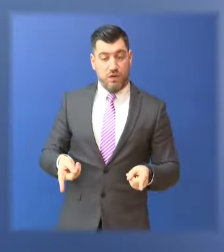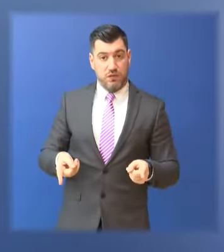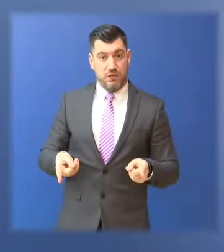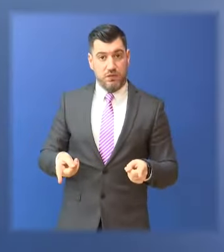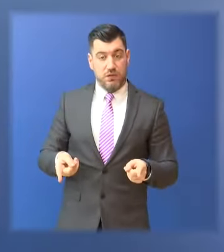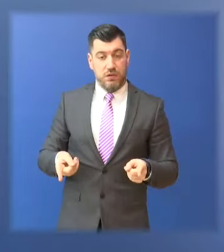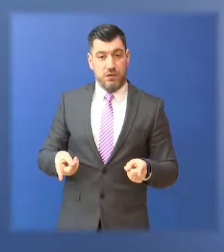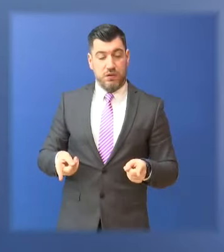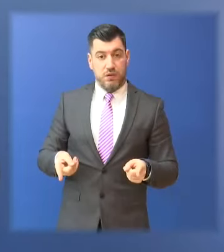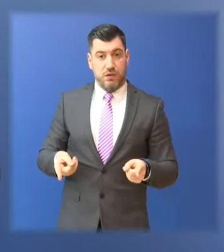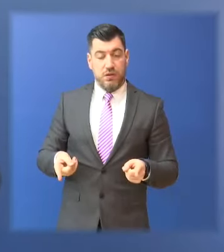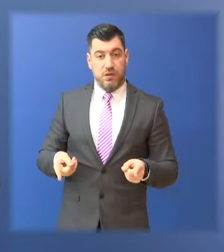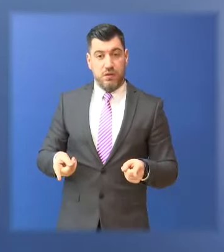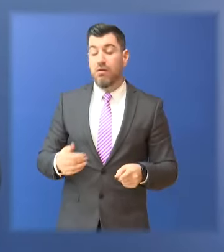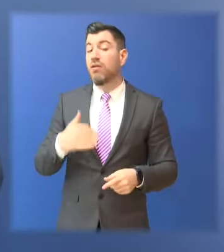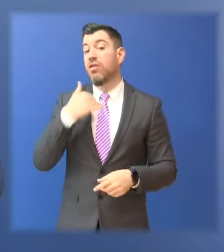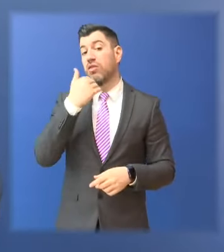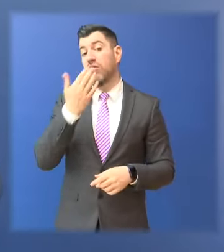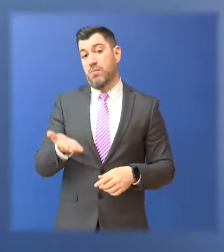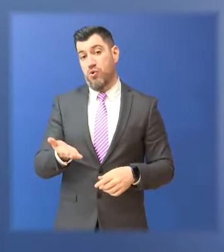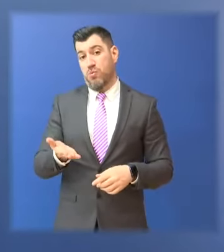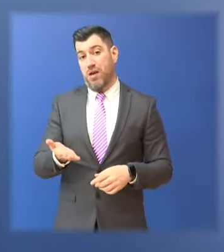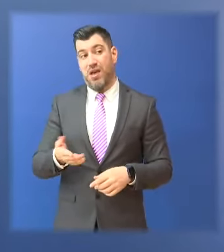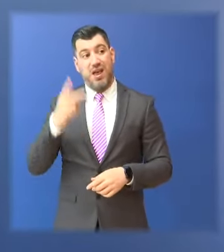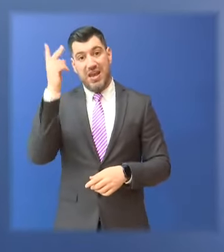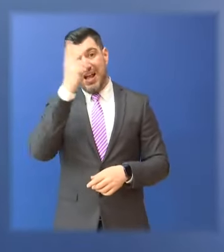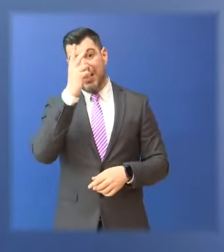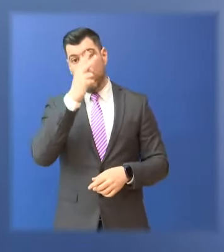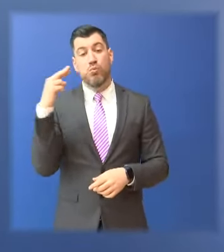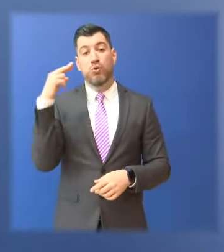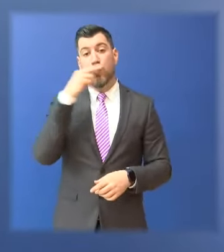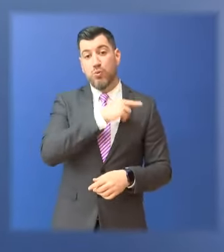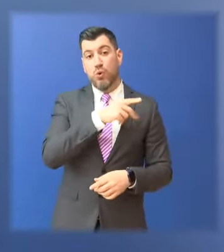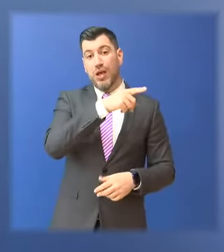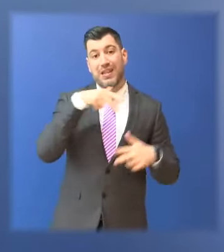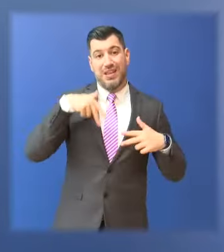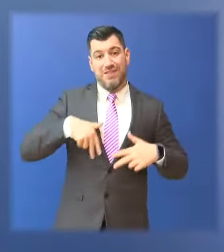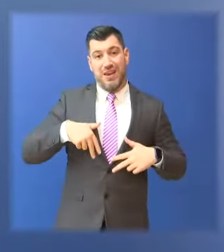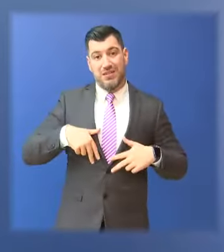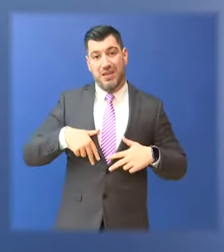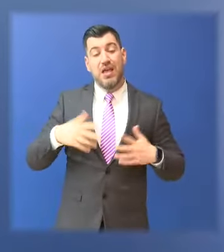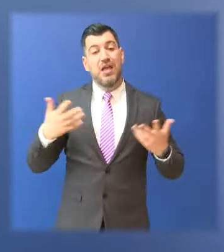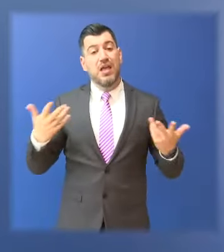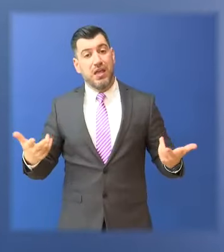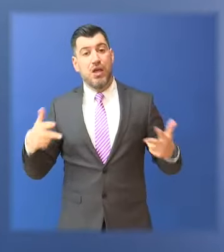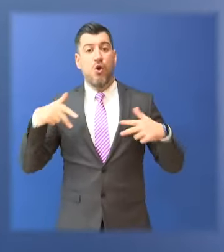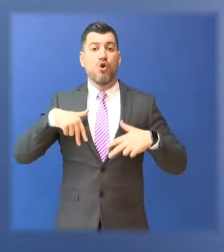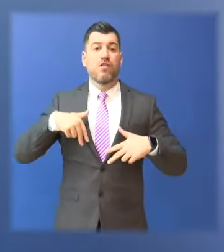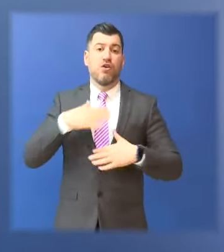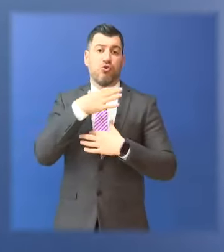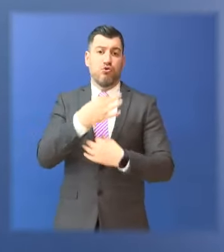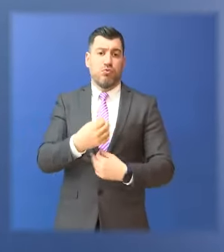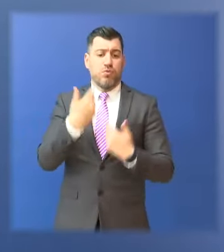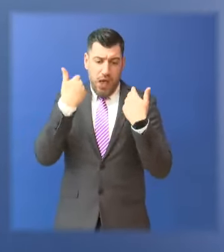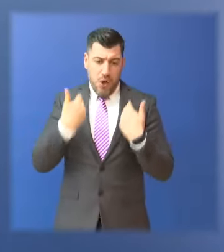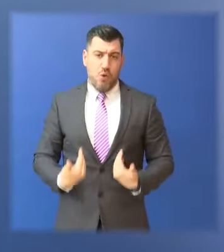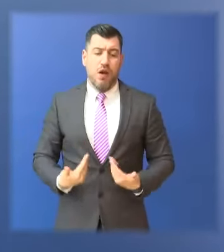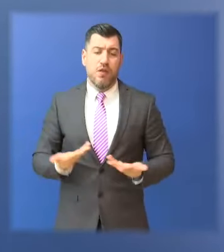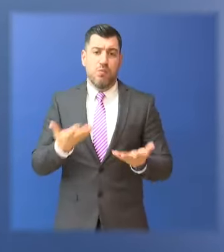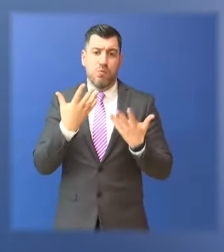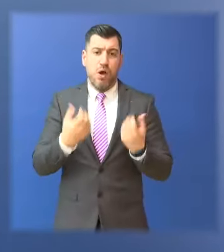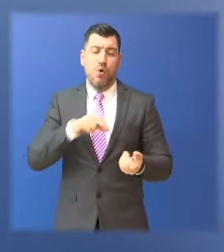να καταλογίζεται στην κυβέρνηση, στον Πρωθυπουργό ή ο κυβερνητικός εκπρόσωπος, δηλαδή εγώ που έχω αυτή τη στιγμή αυτή τη